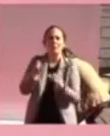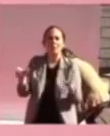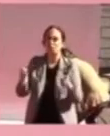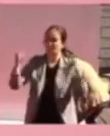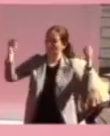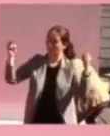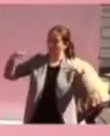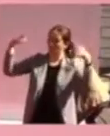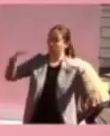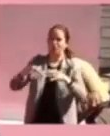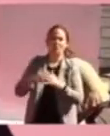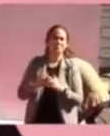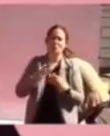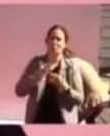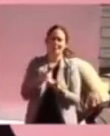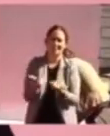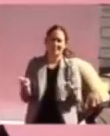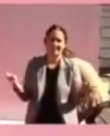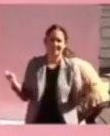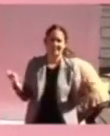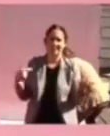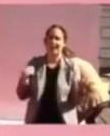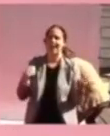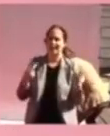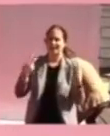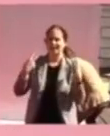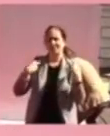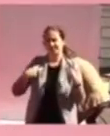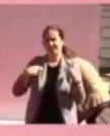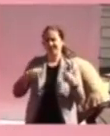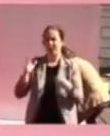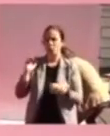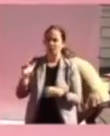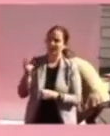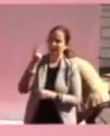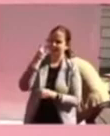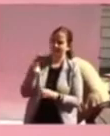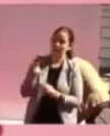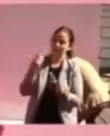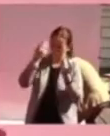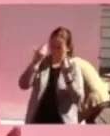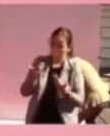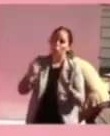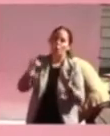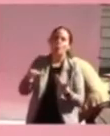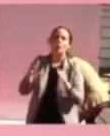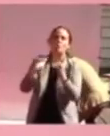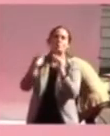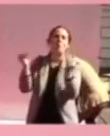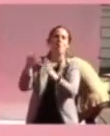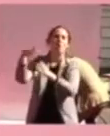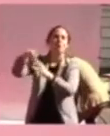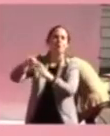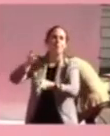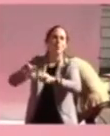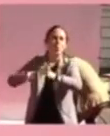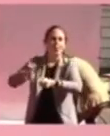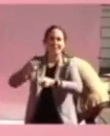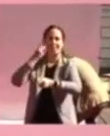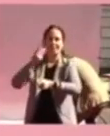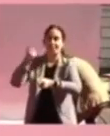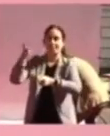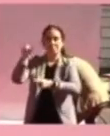tutti i giorni se ne vedono tanti anche purtroppo nel mondo della politica ma persone serie e perbene